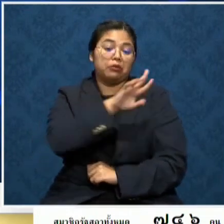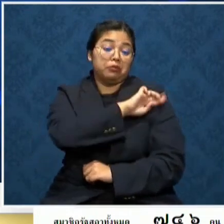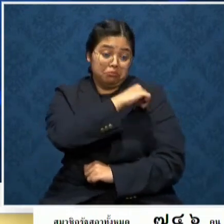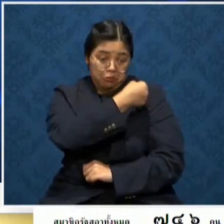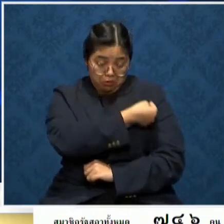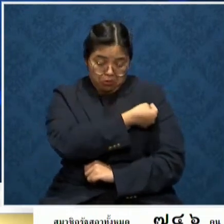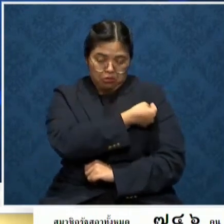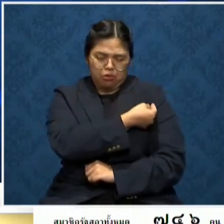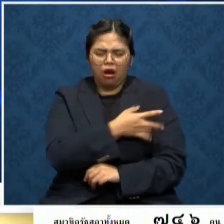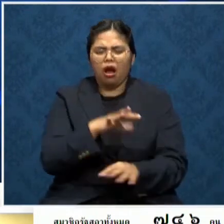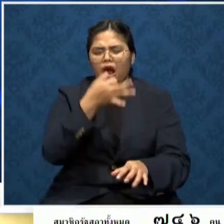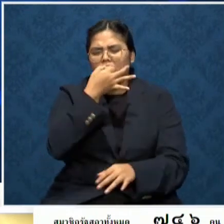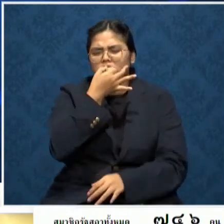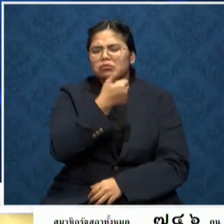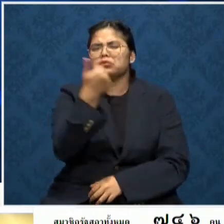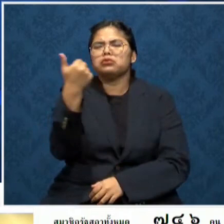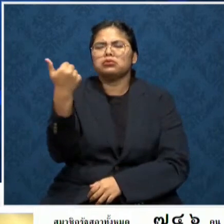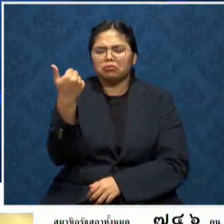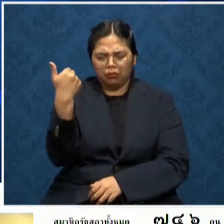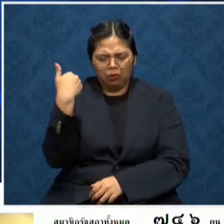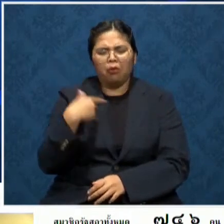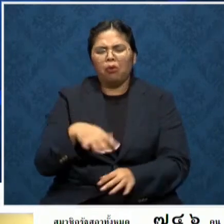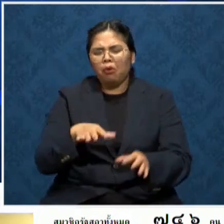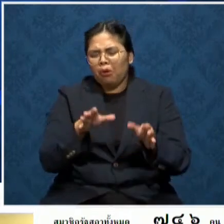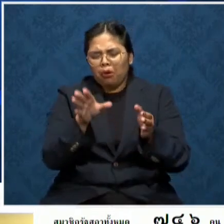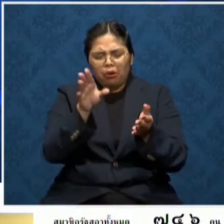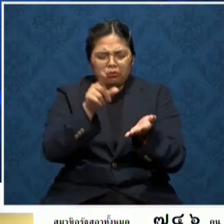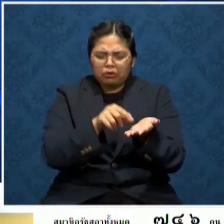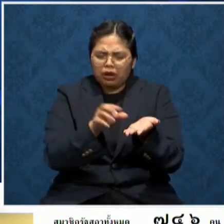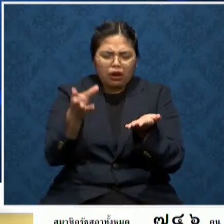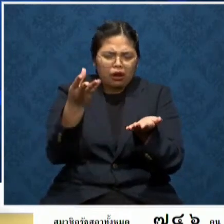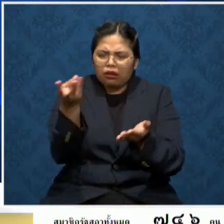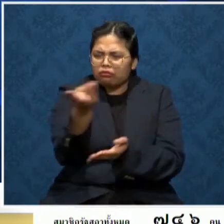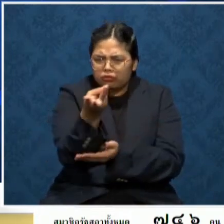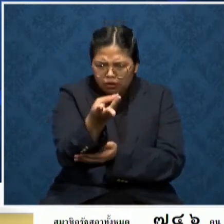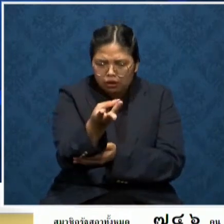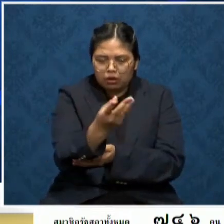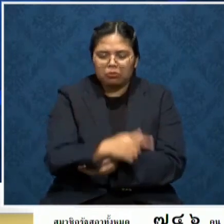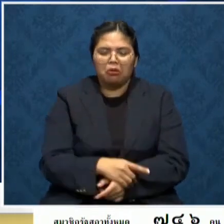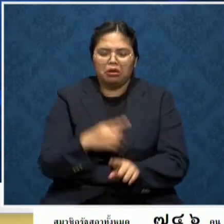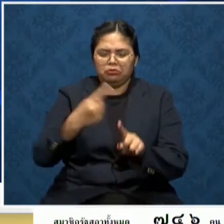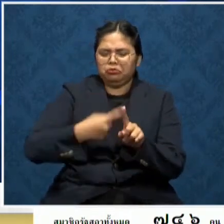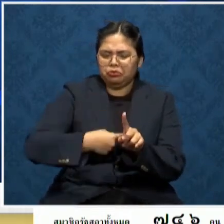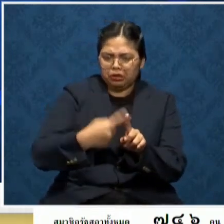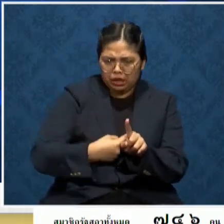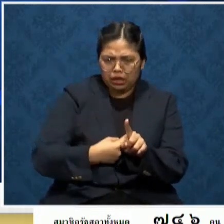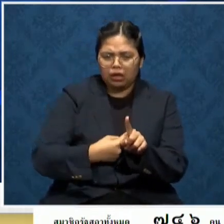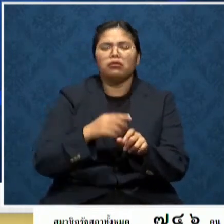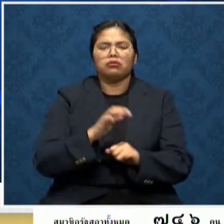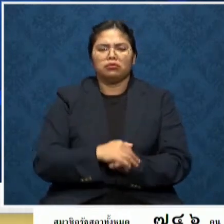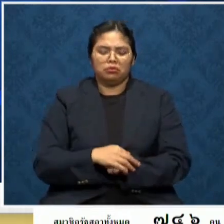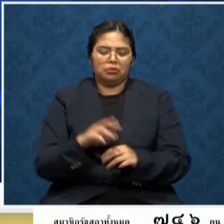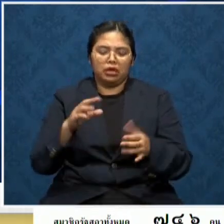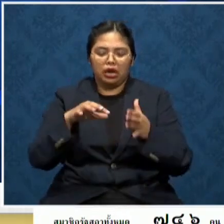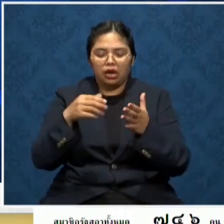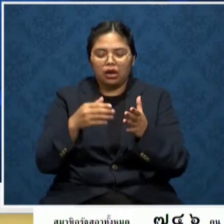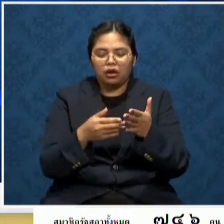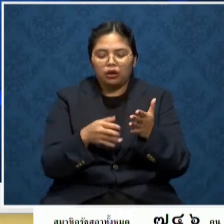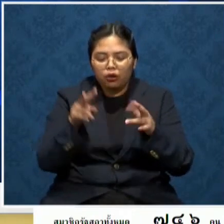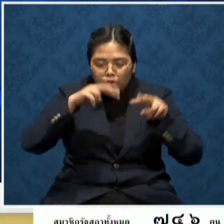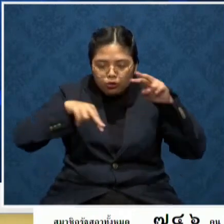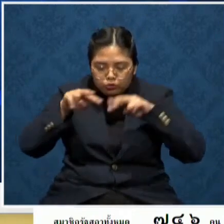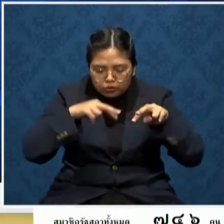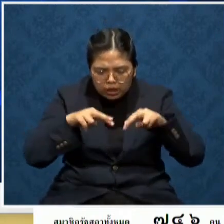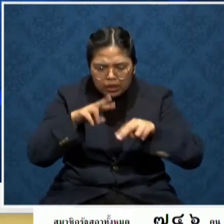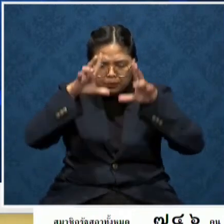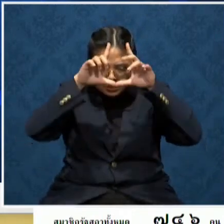าชีอนๆ ได้น้อยกว่านี้มากครั เพรส่นใหญ่จๆ แล้วมสถาณะเป็นลกจ้างชั่วข่าวยงเพศัได้ 12 พยาบาลเทค